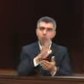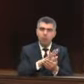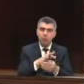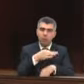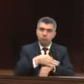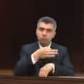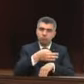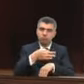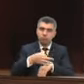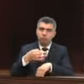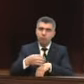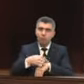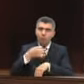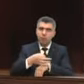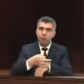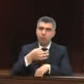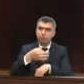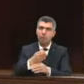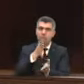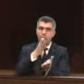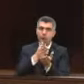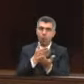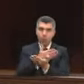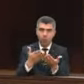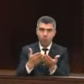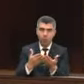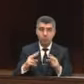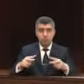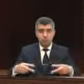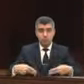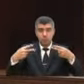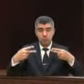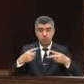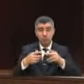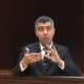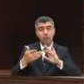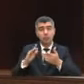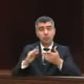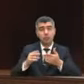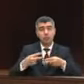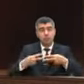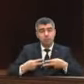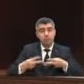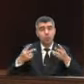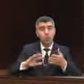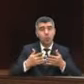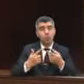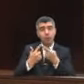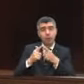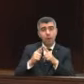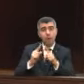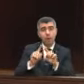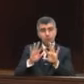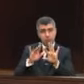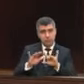والغرف والشعاب ديال المحاكم، بالإضافة إلى المنصات الإلكترونية للعدد ديال المهنيين بدا كيرتفع فيها بشكل